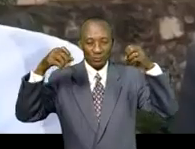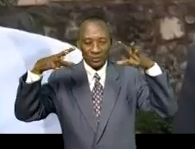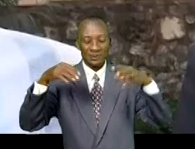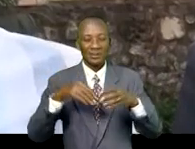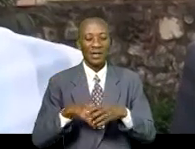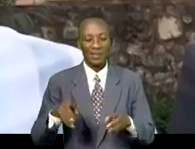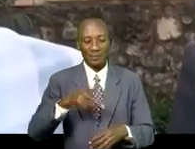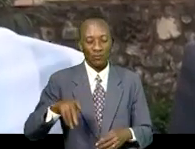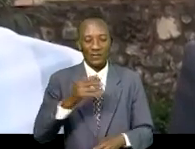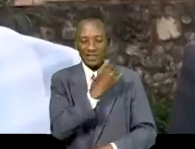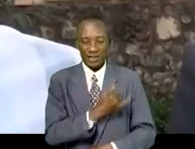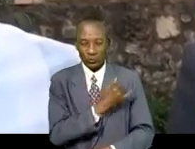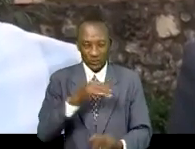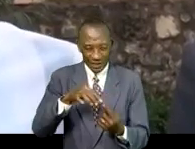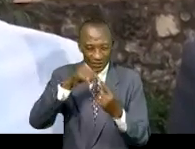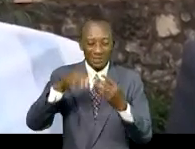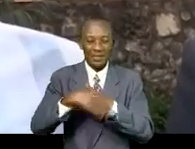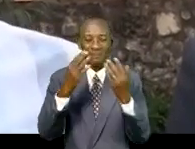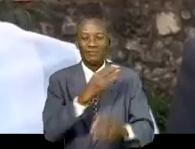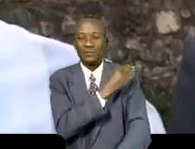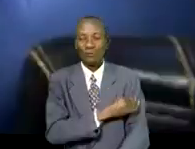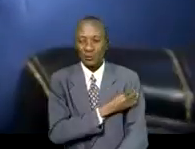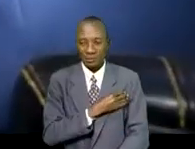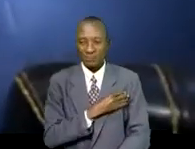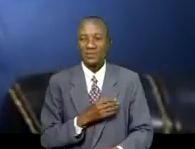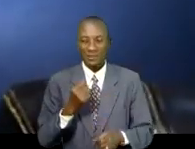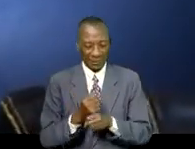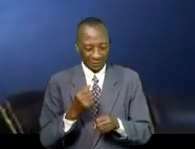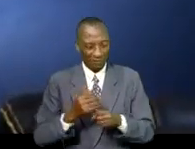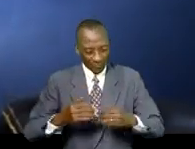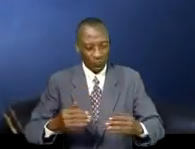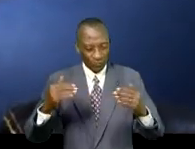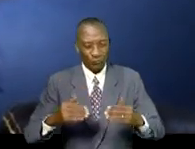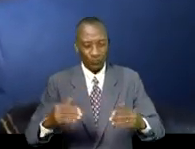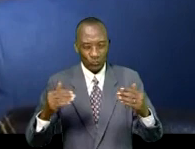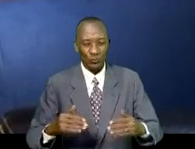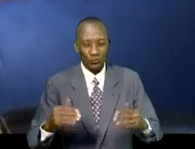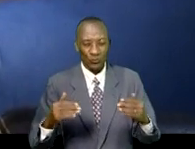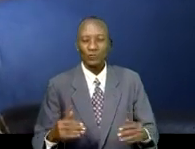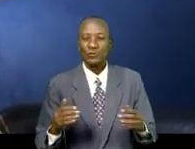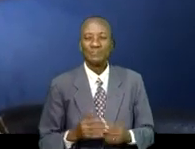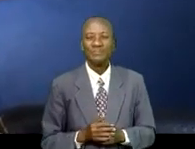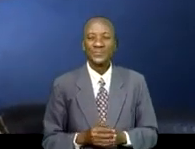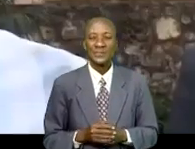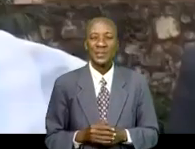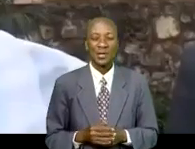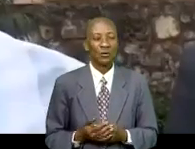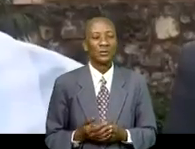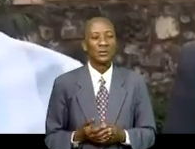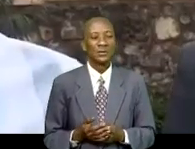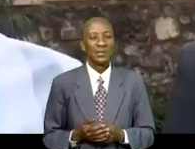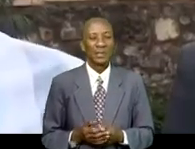que porte Nourou, lesquels projets se trouvent très avancés sur le plan de préparatif. Ça veut dire les facteurs essentiels liés au lancement